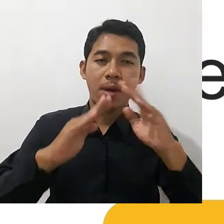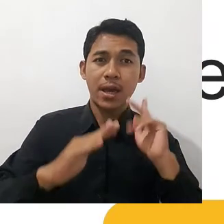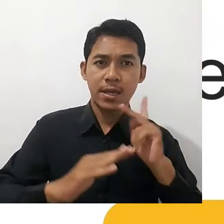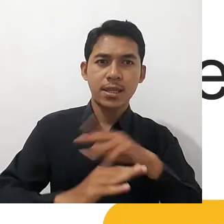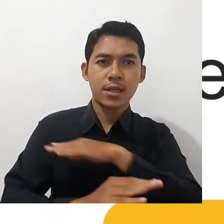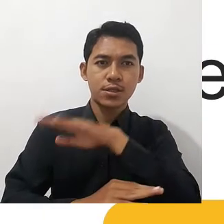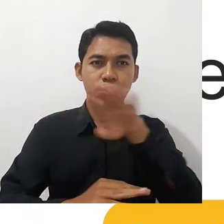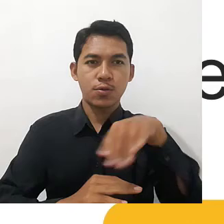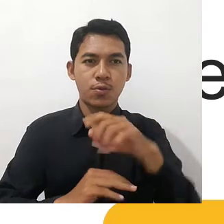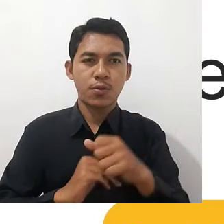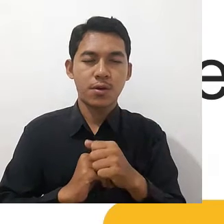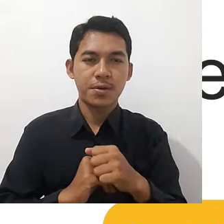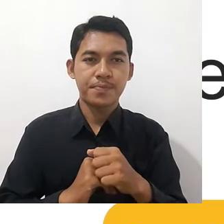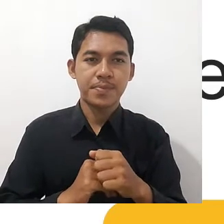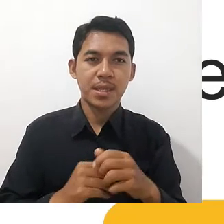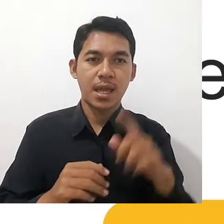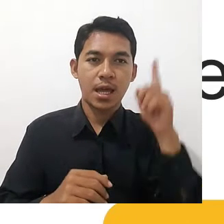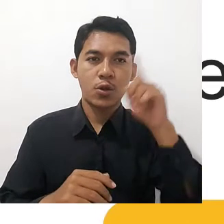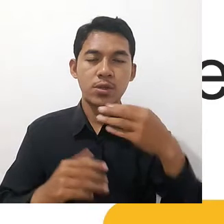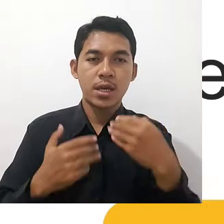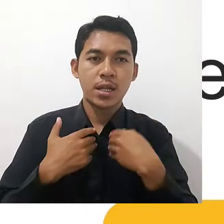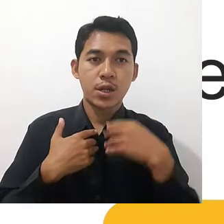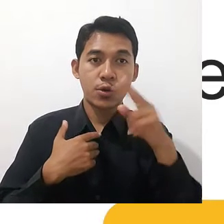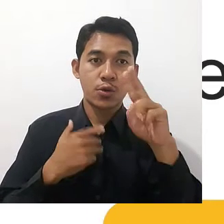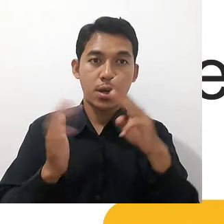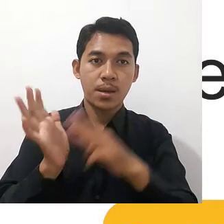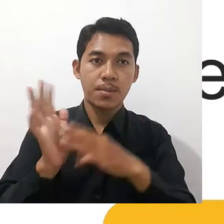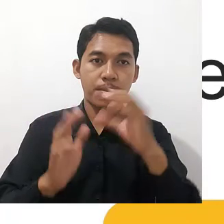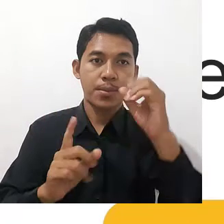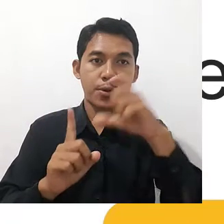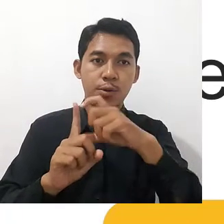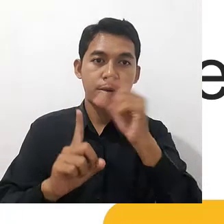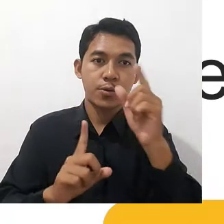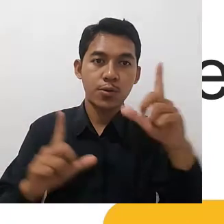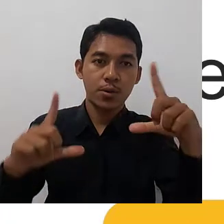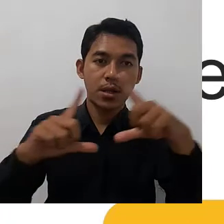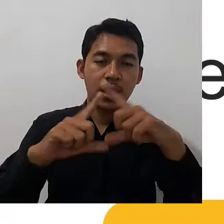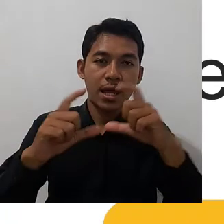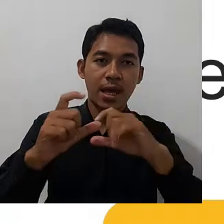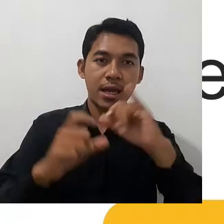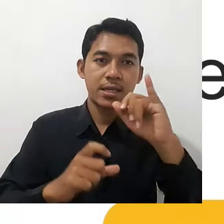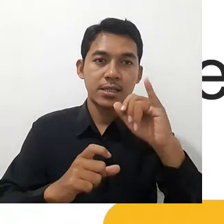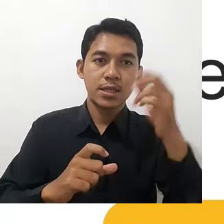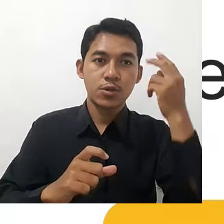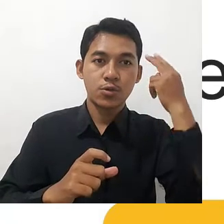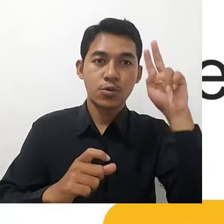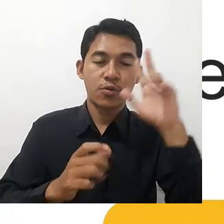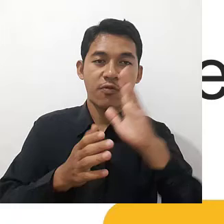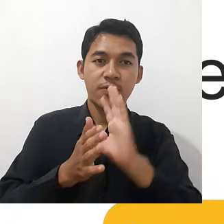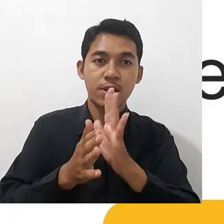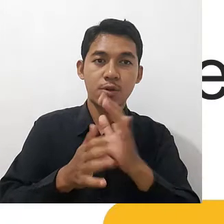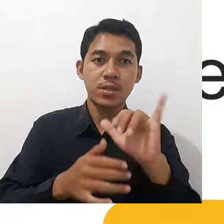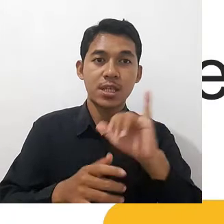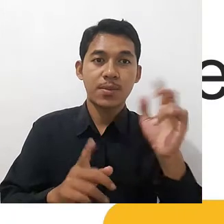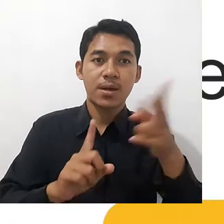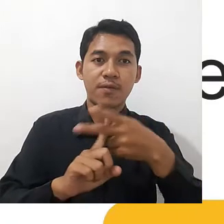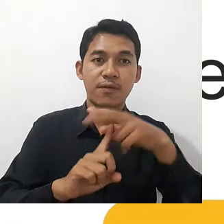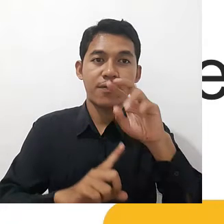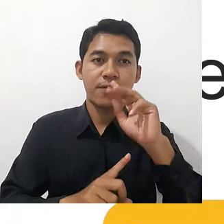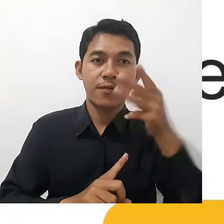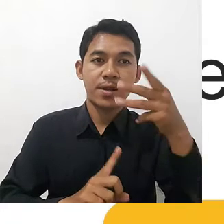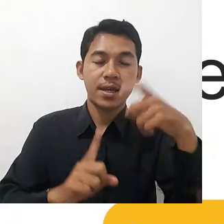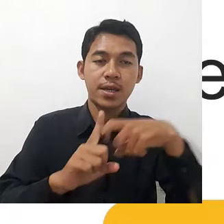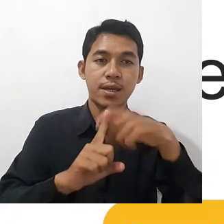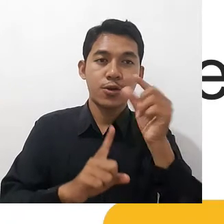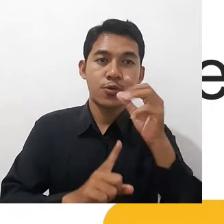di TV analog itu dia perlu dua modulasi, yaitu modulasi amplitude ya atau amplitude modulation untuk sinyal videonya dan frekuensi modulation